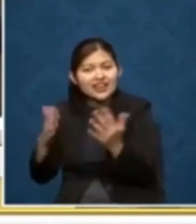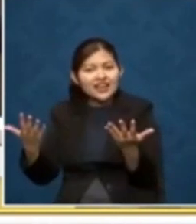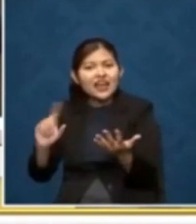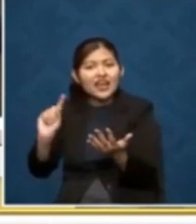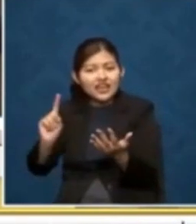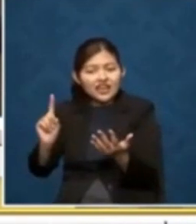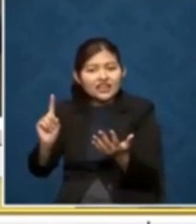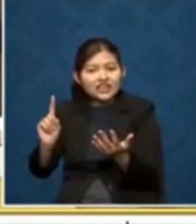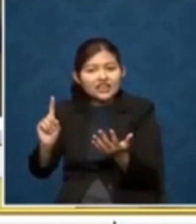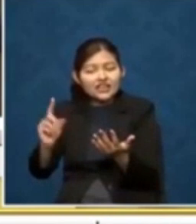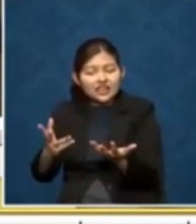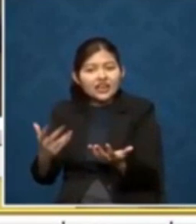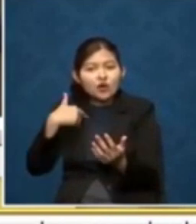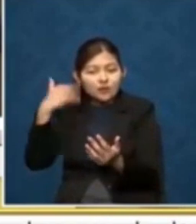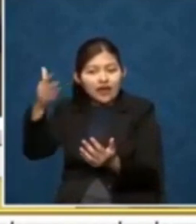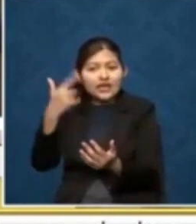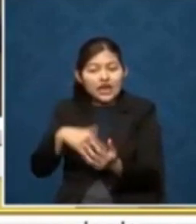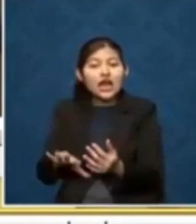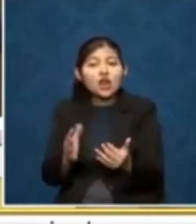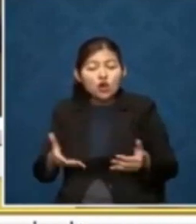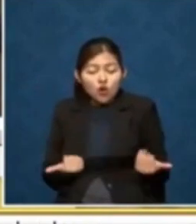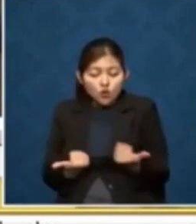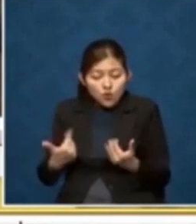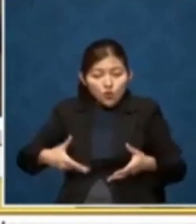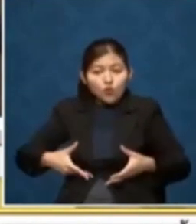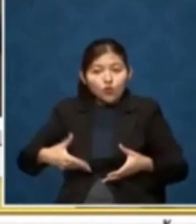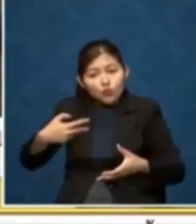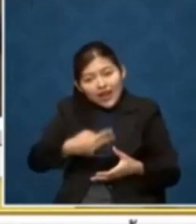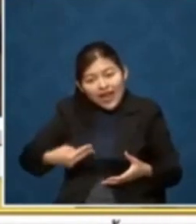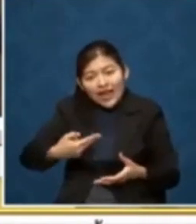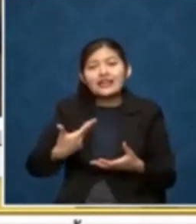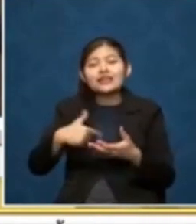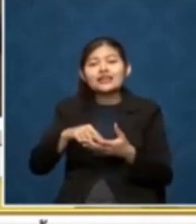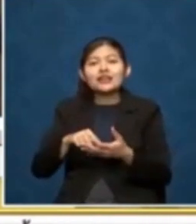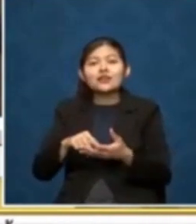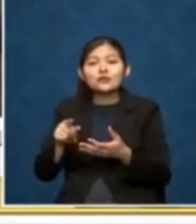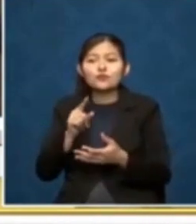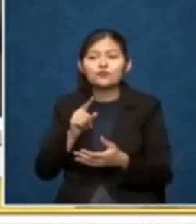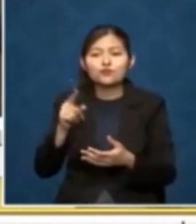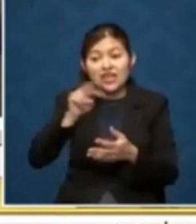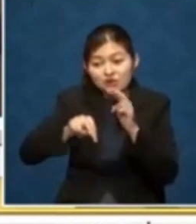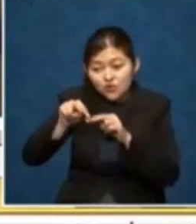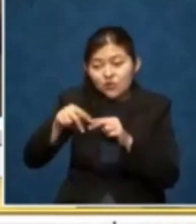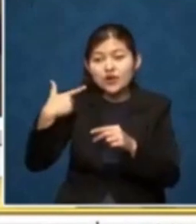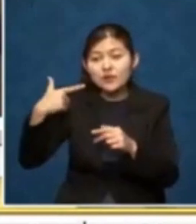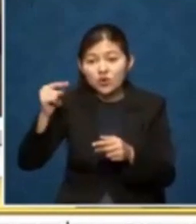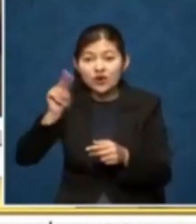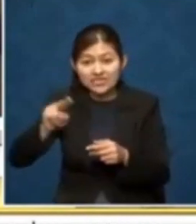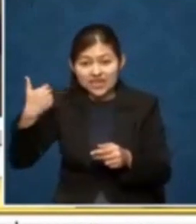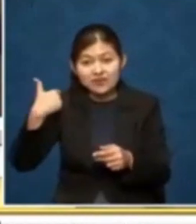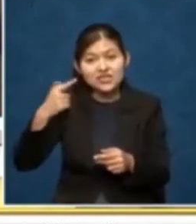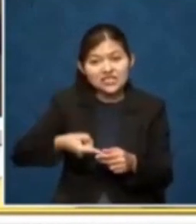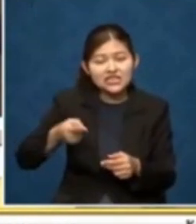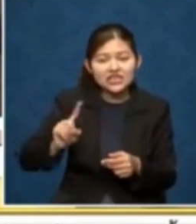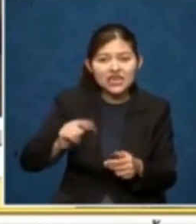ายนะที่ลูกหลานเราต้องเผชิญแล้วเขาต้องมาก่นด่าพวกเราในวันที่เราไม่อยู่ในโลกนี้แล้วหรือไม่นะคะเพราะฉะนั้นดิฉันจะฝ